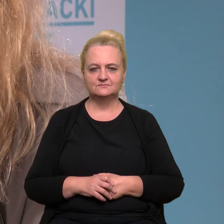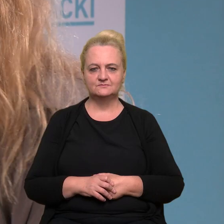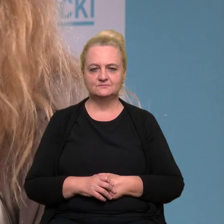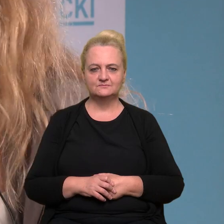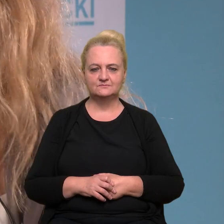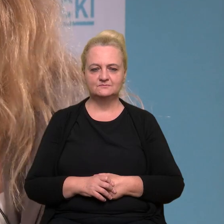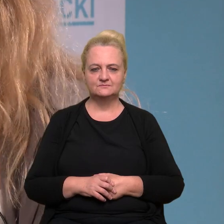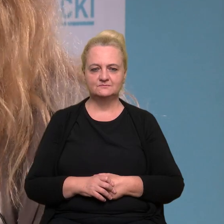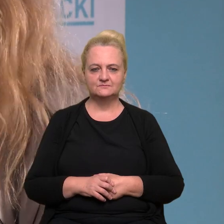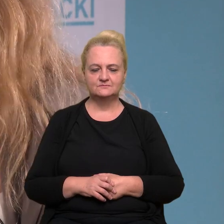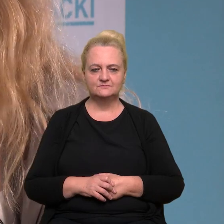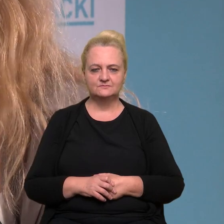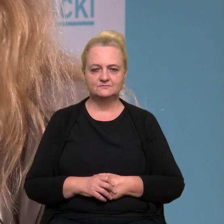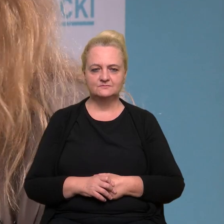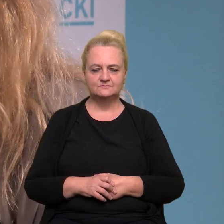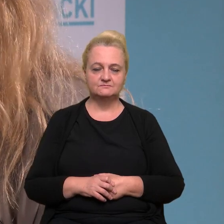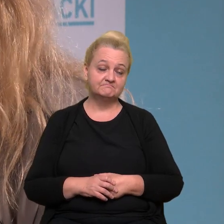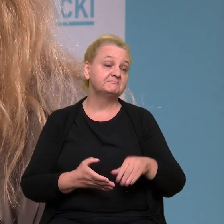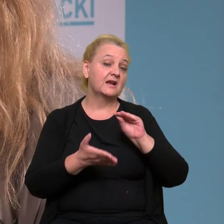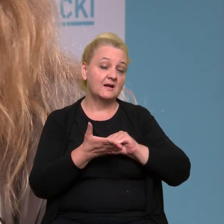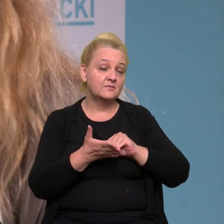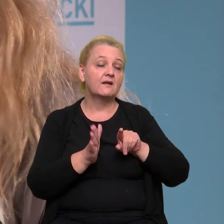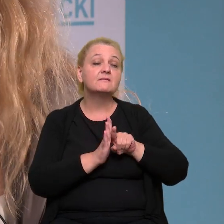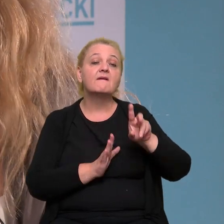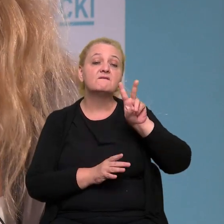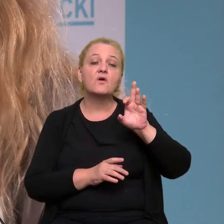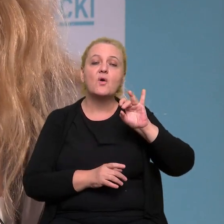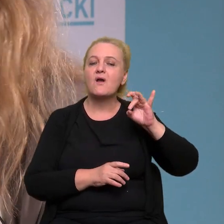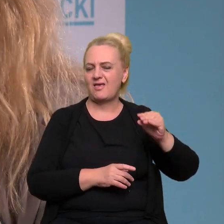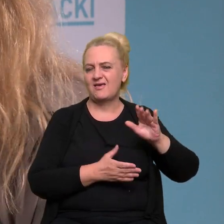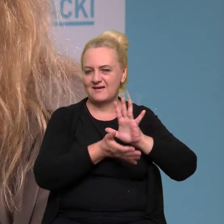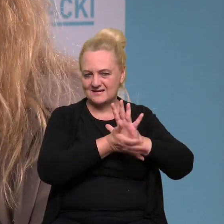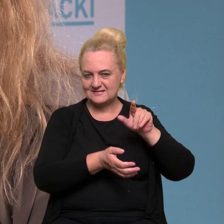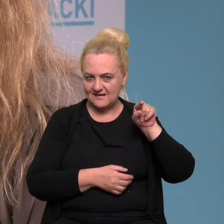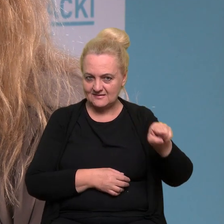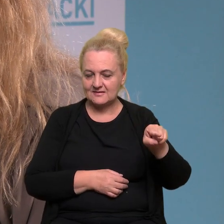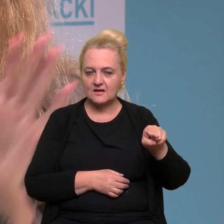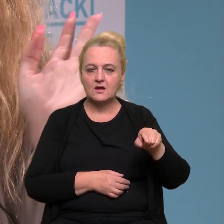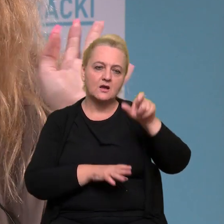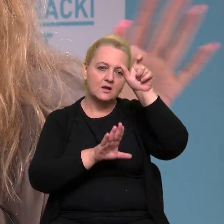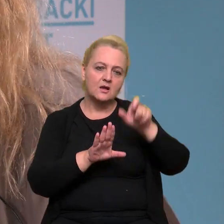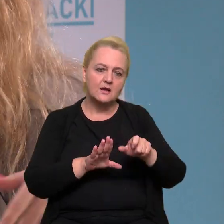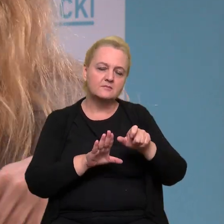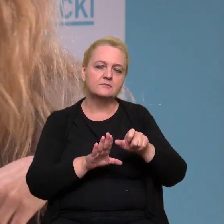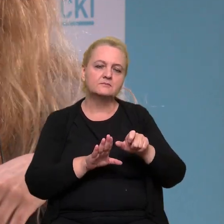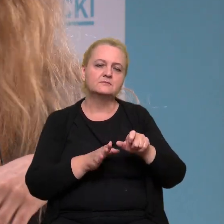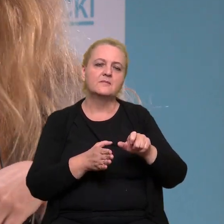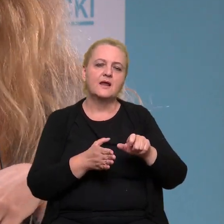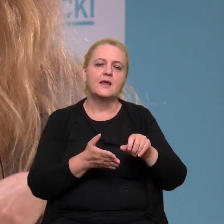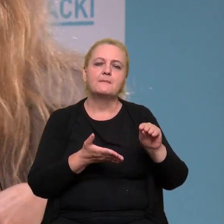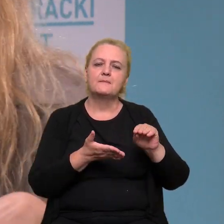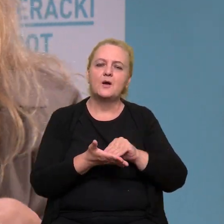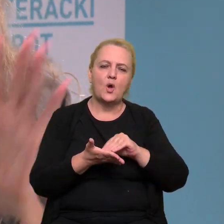A ja, okay. Piszę dla Vogue'a, taką kolumnę menstruacyjną mam tam